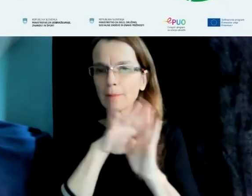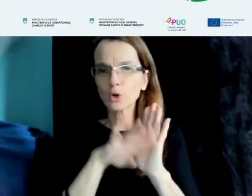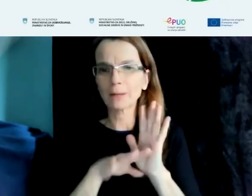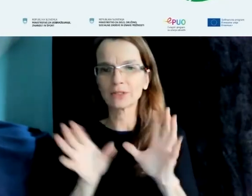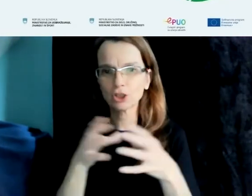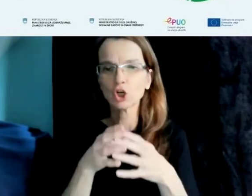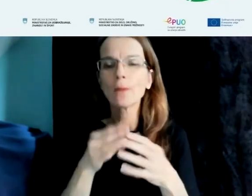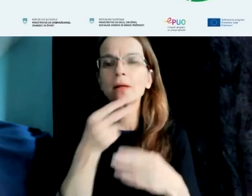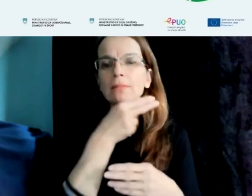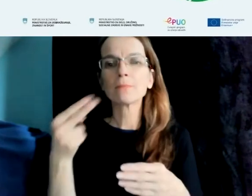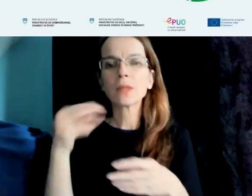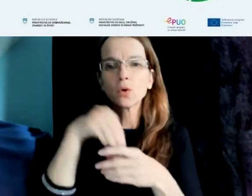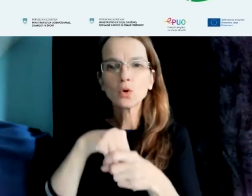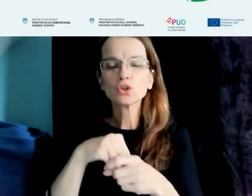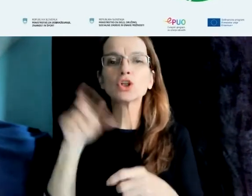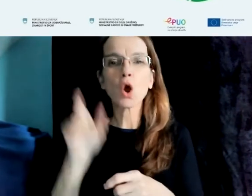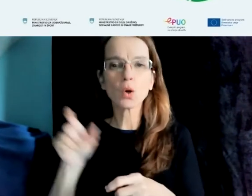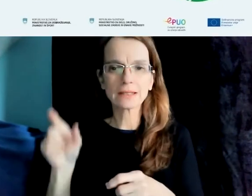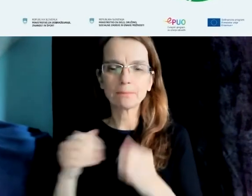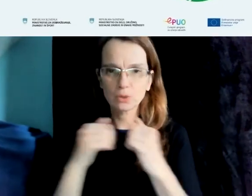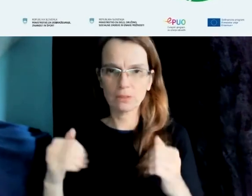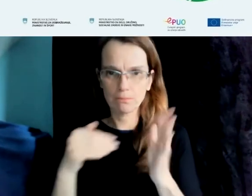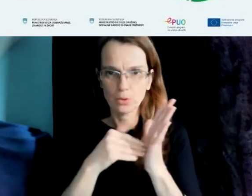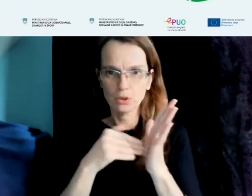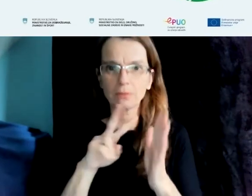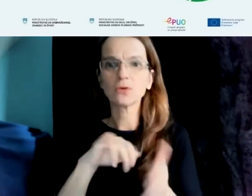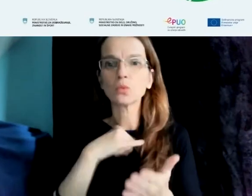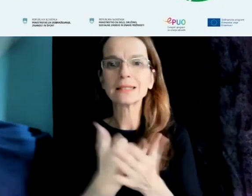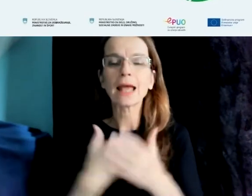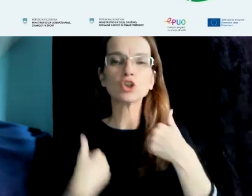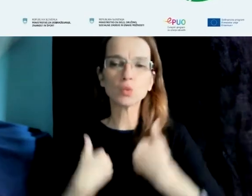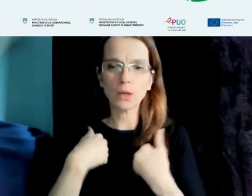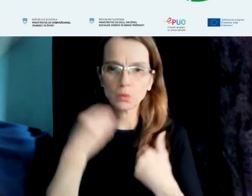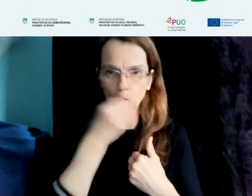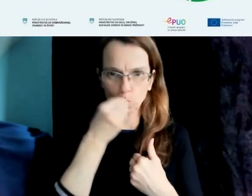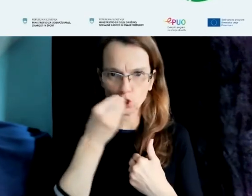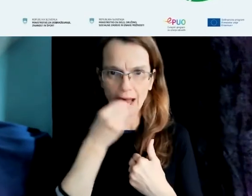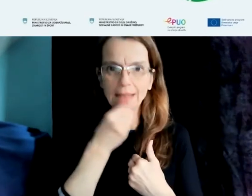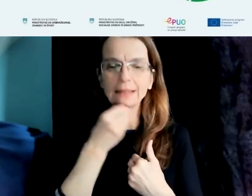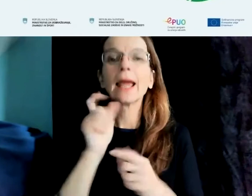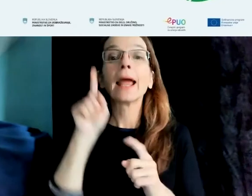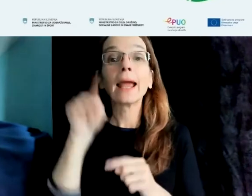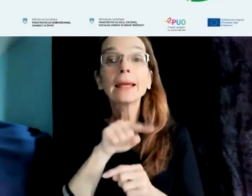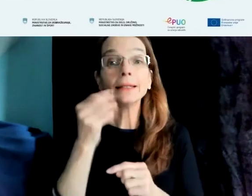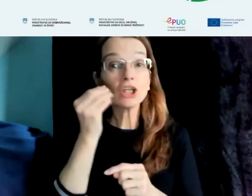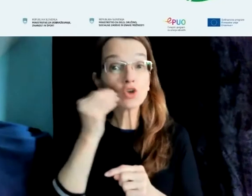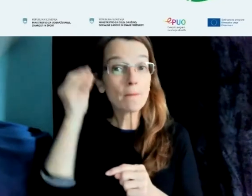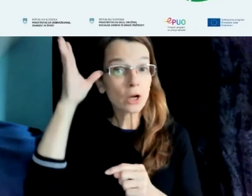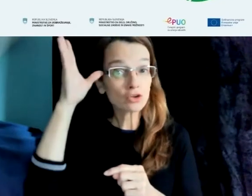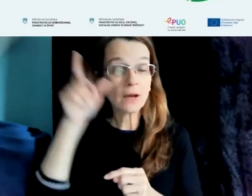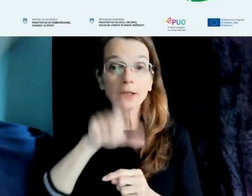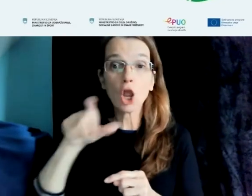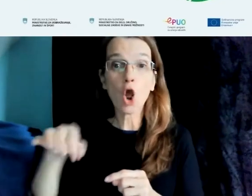vključenosti oseb s posebnimi potrebami v vseživljenjsko učenje in izobraževanje odraslih. In s tem besedo predajam